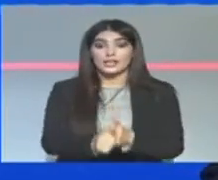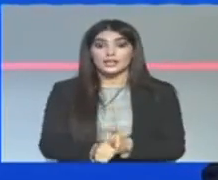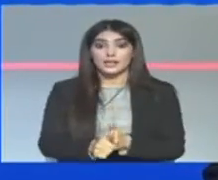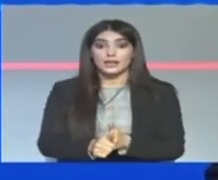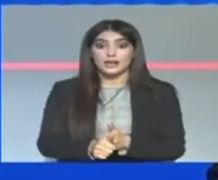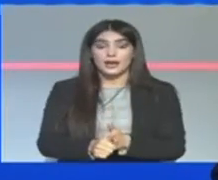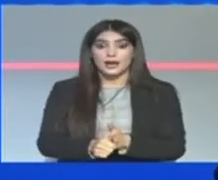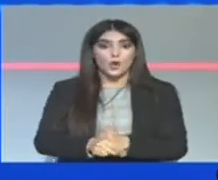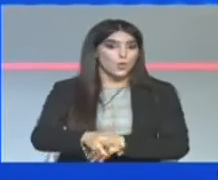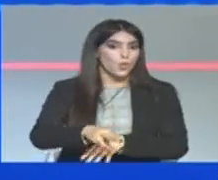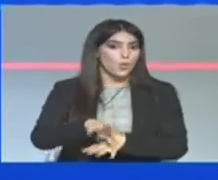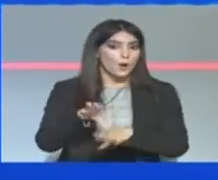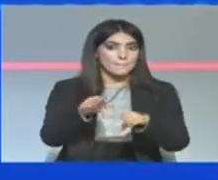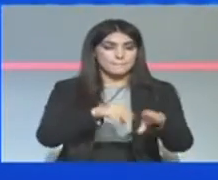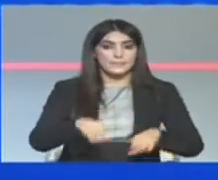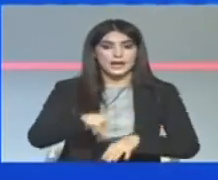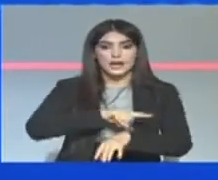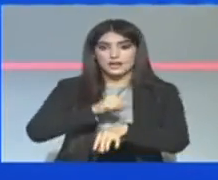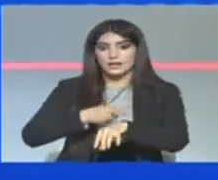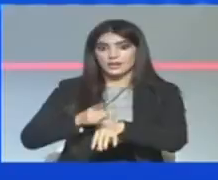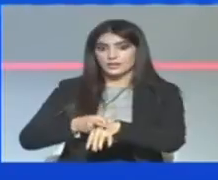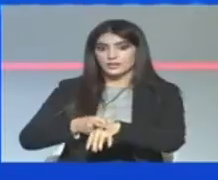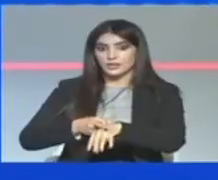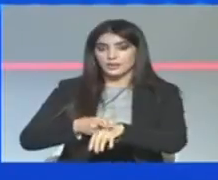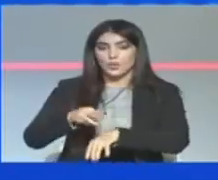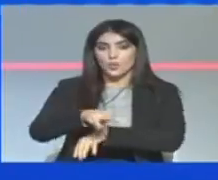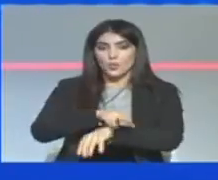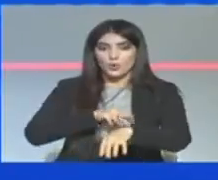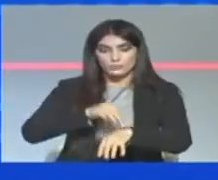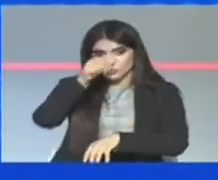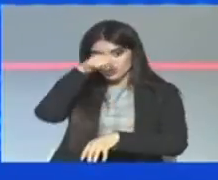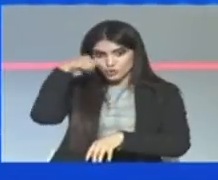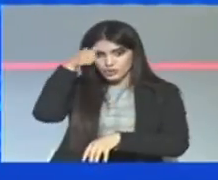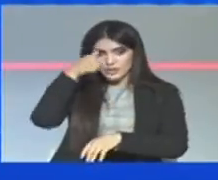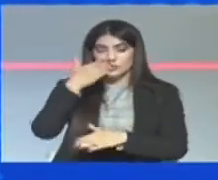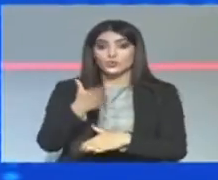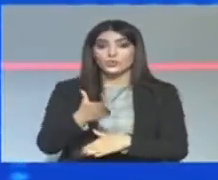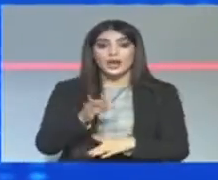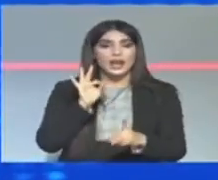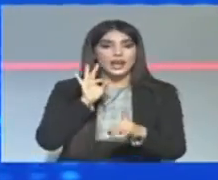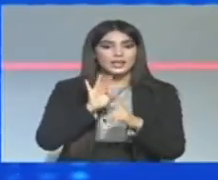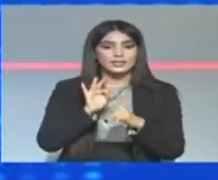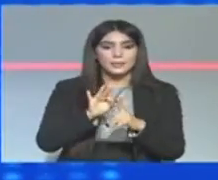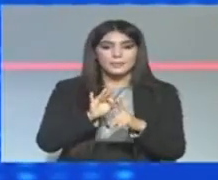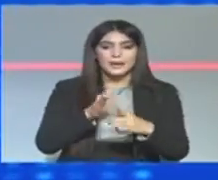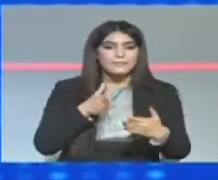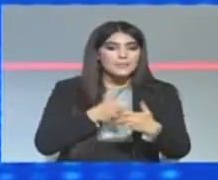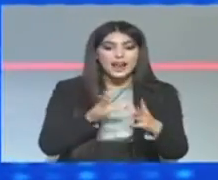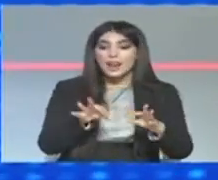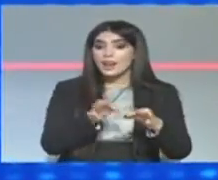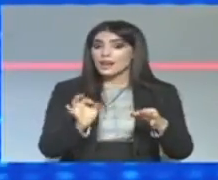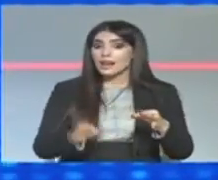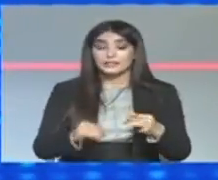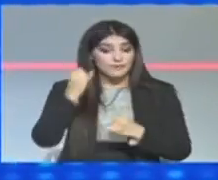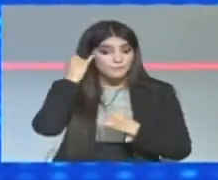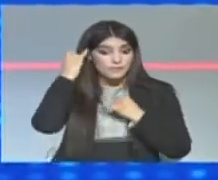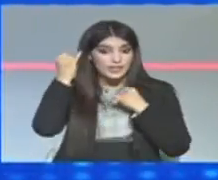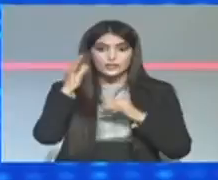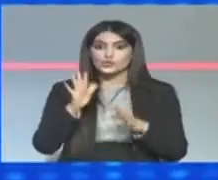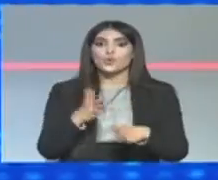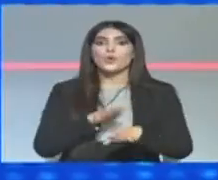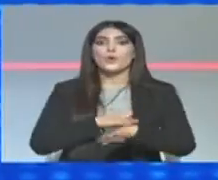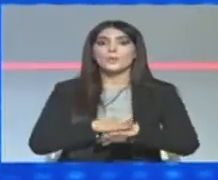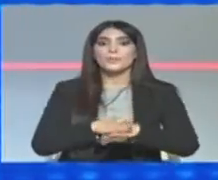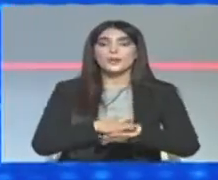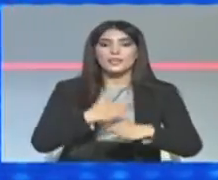المصريه ببلديه بالطابع وان من ولايه جندوبه من اجل فتح عزلتهم البديله تمثلت في